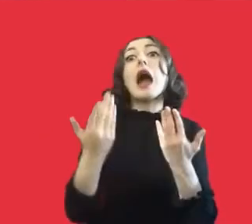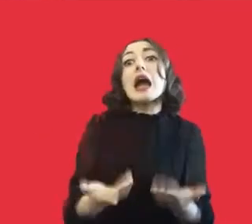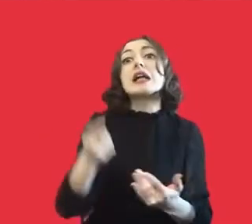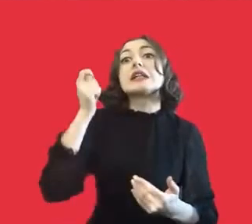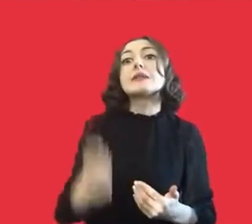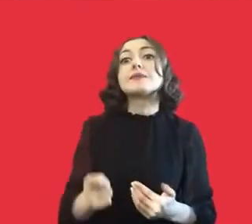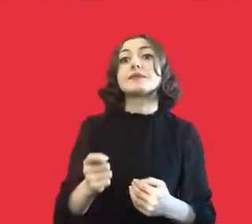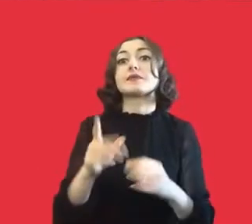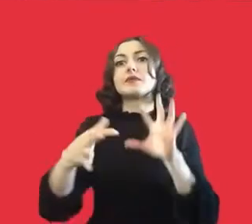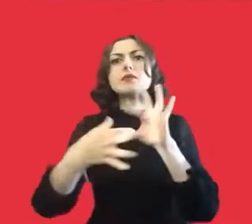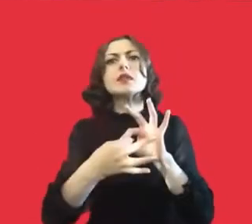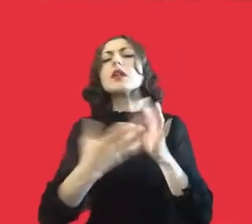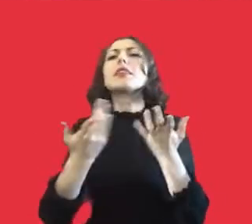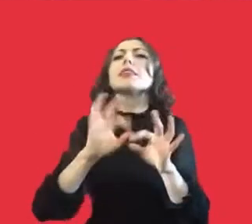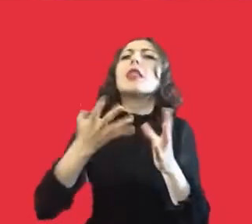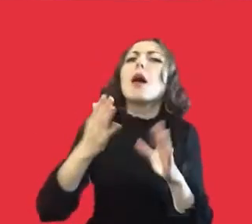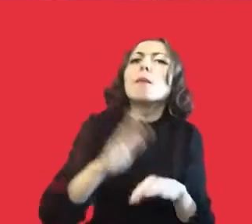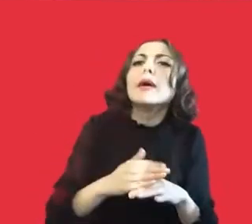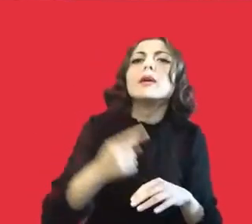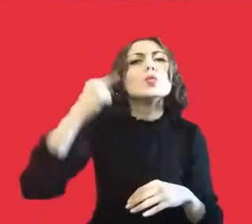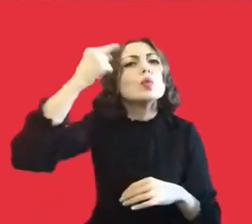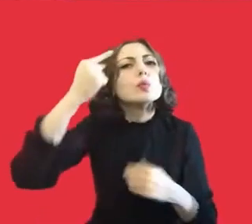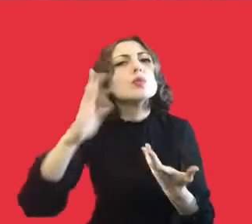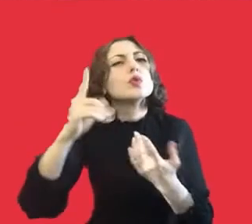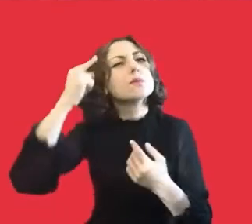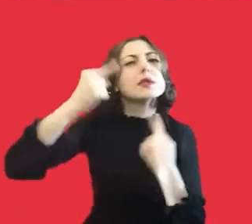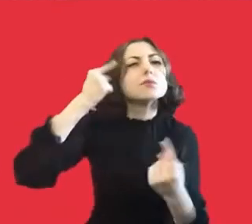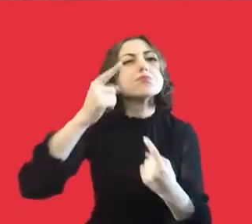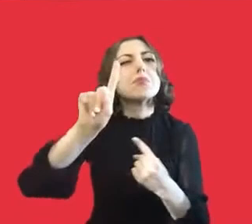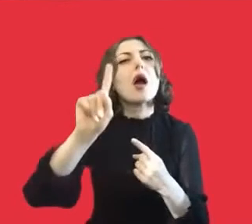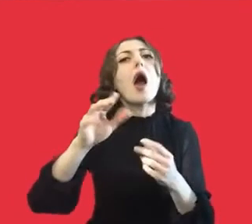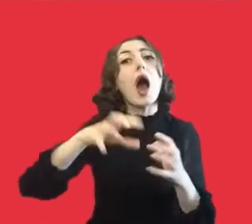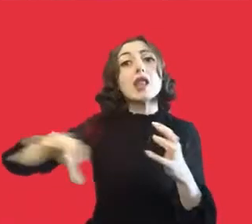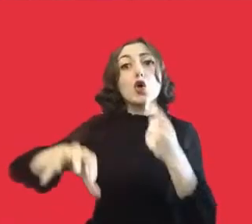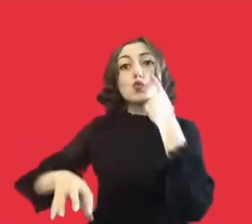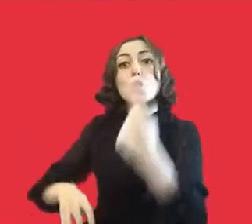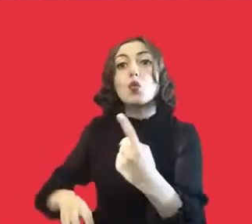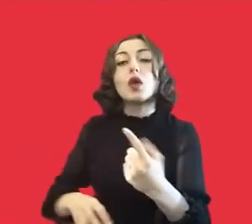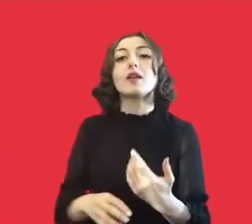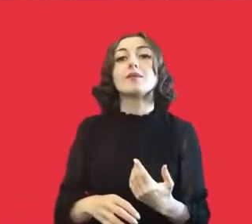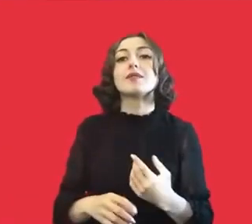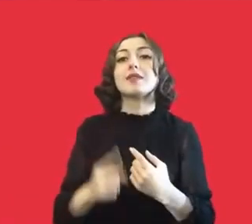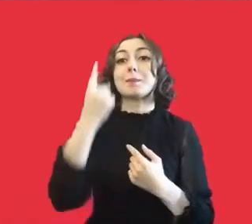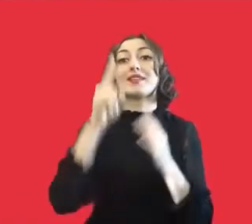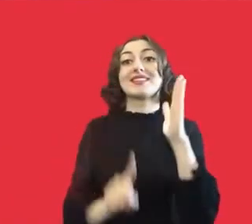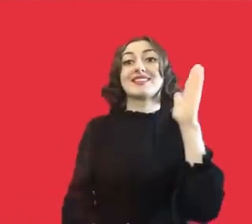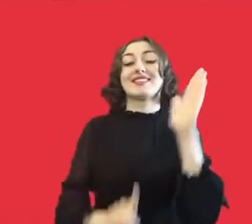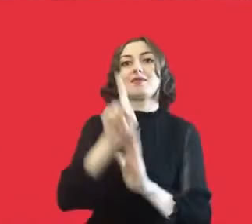devletler yapabilir diye belki düşünülebilecek bir alanda bir başarısına şahit olduk.